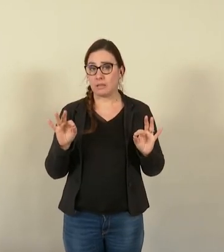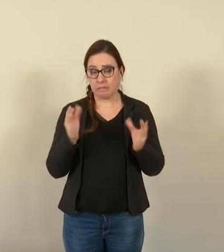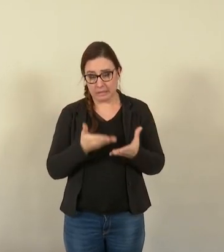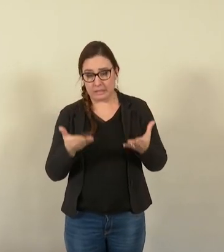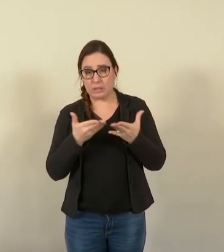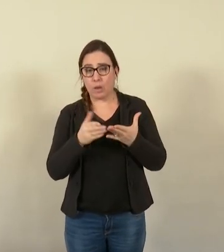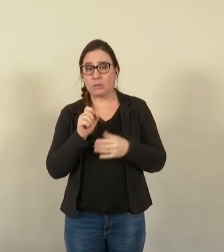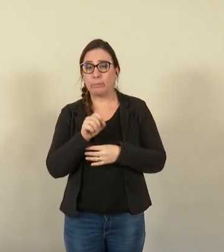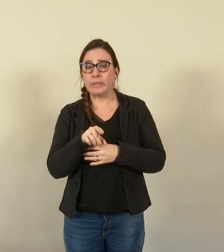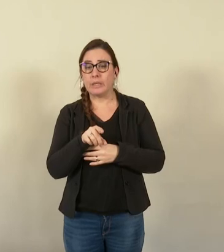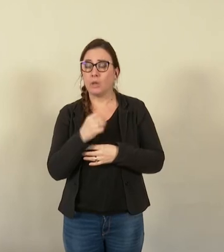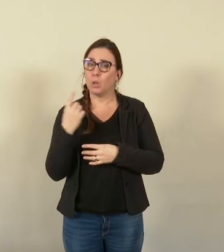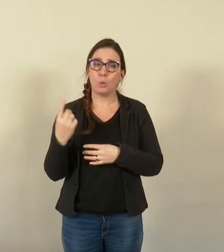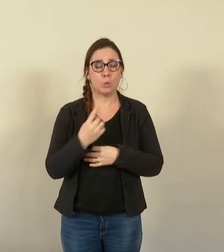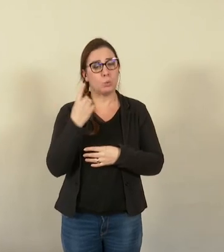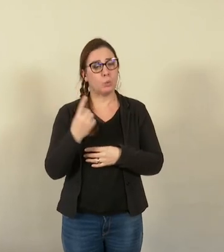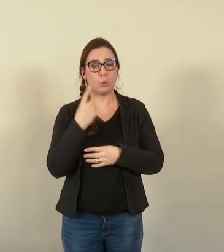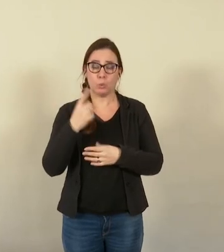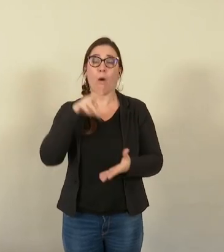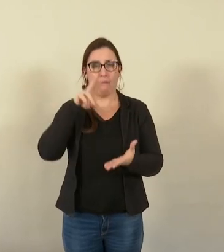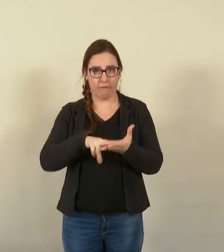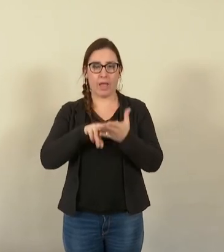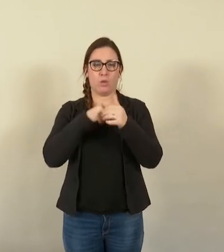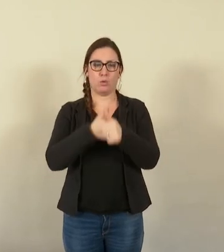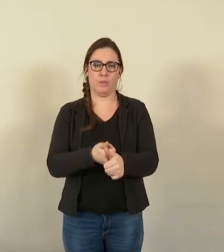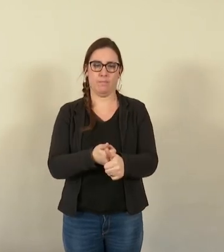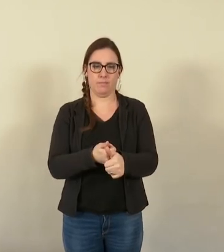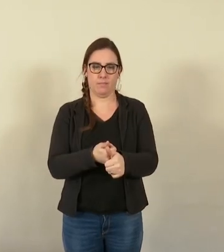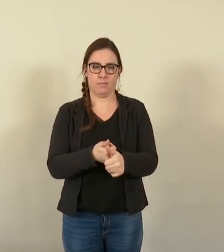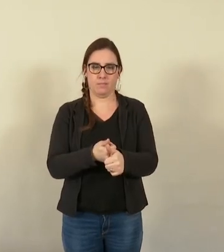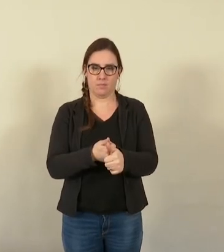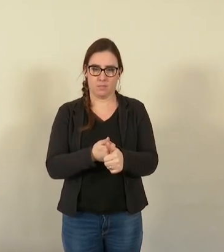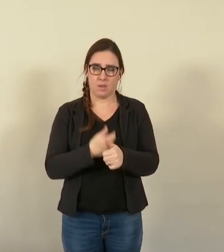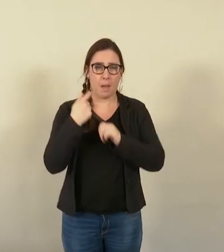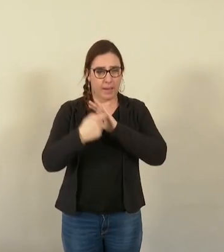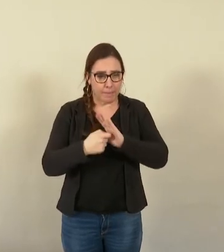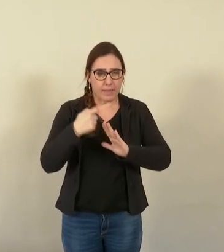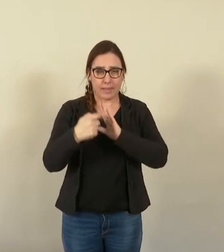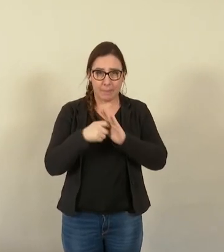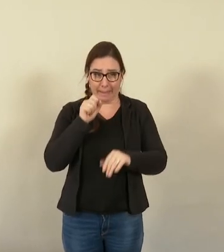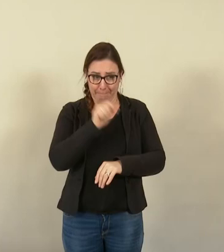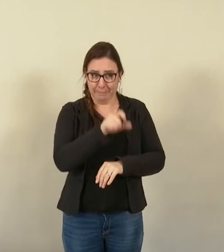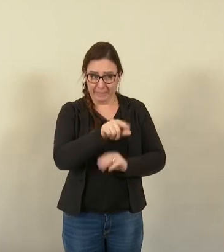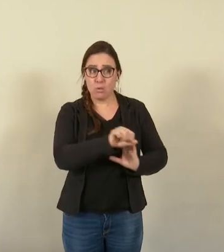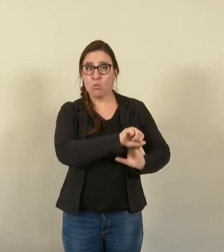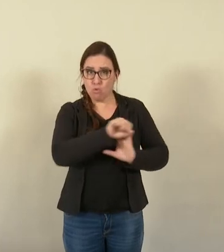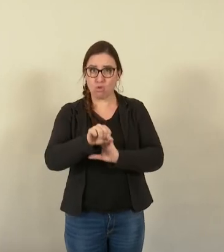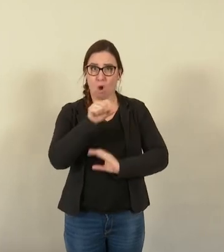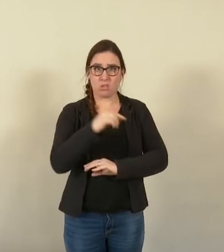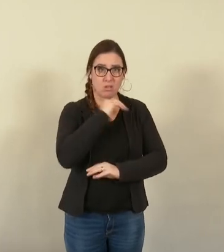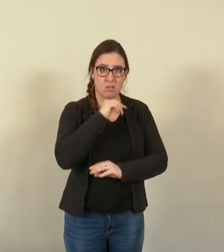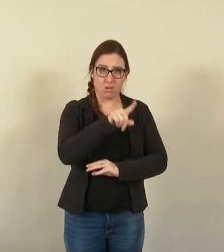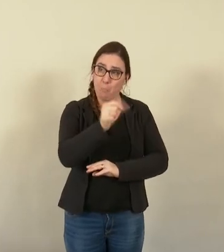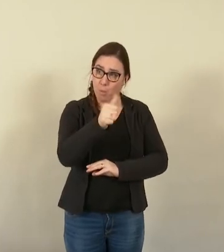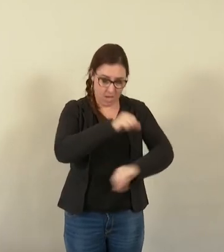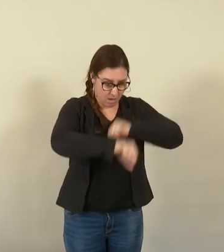genre ils sont toujours basés sur la réalité et je répète que c'est plutôt ces urgencesl que vous devriez